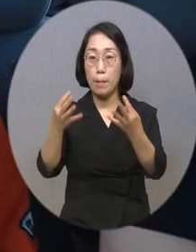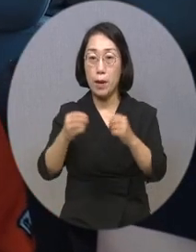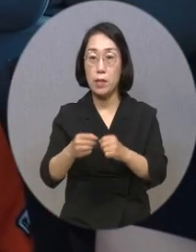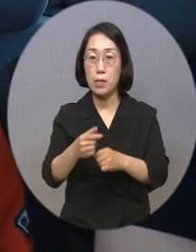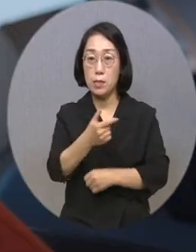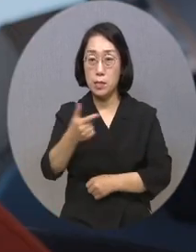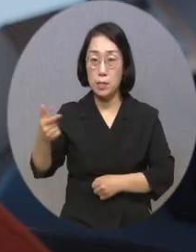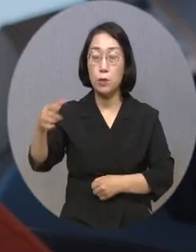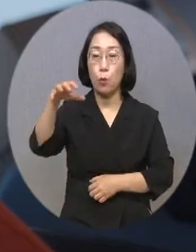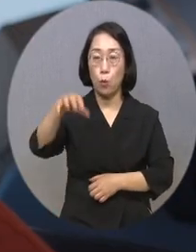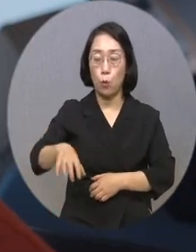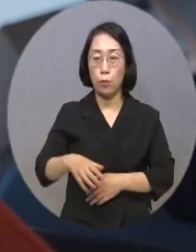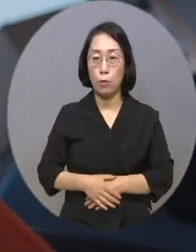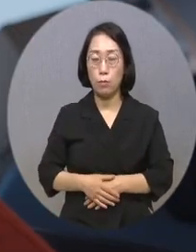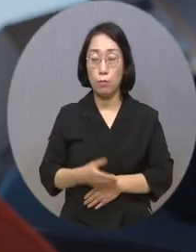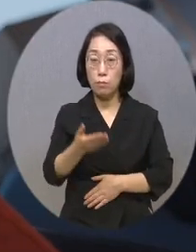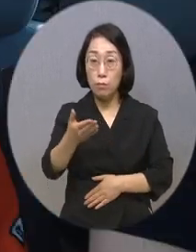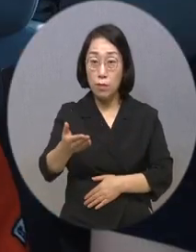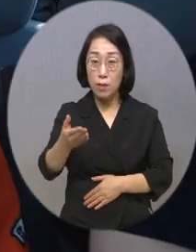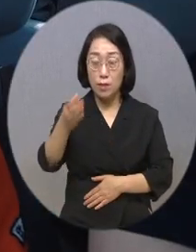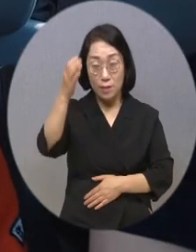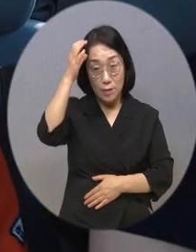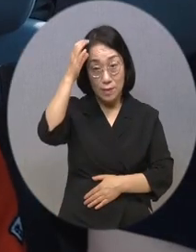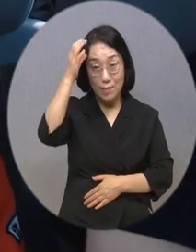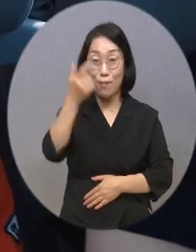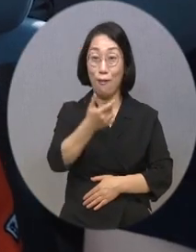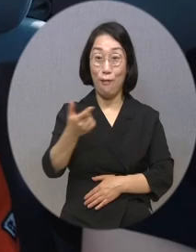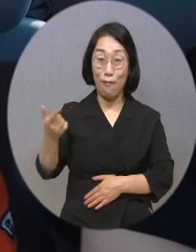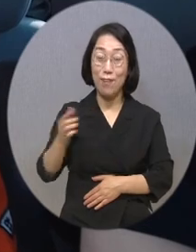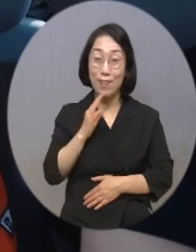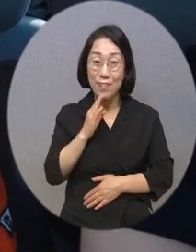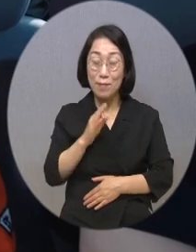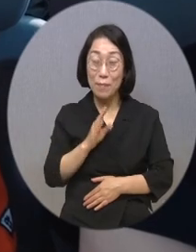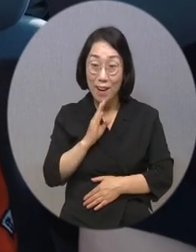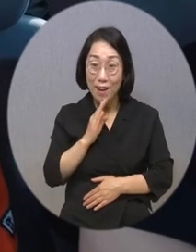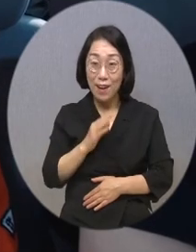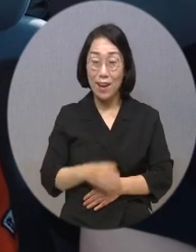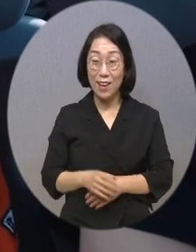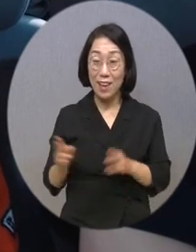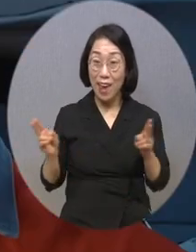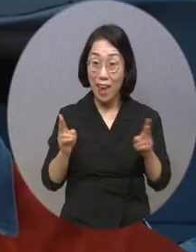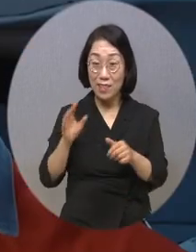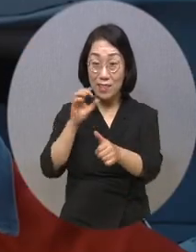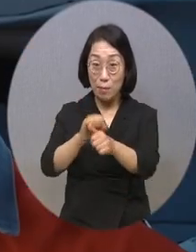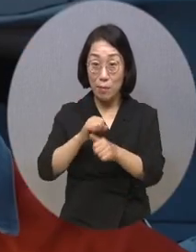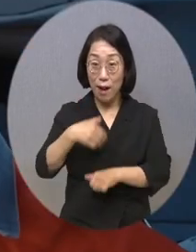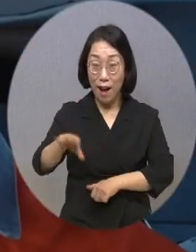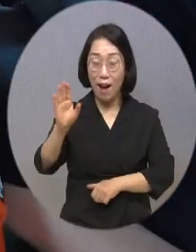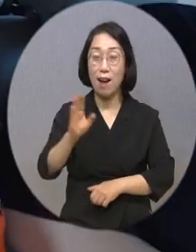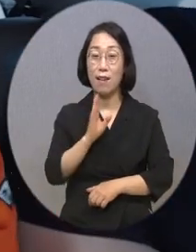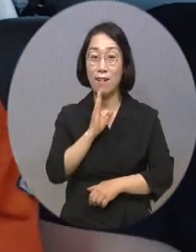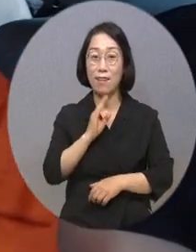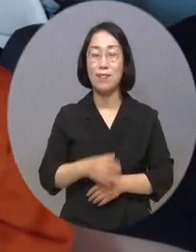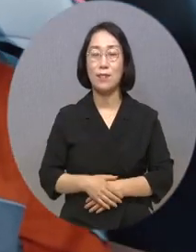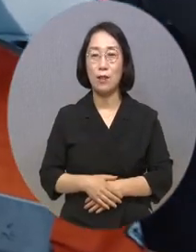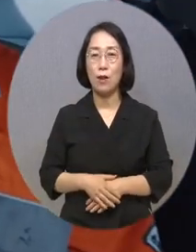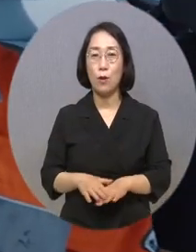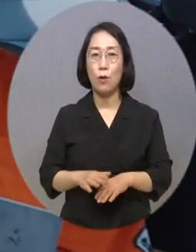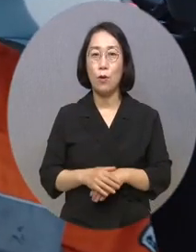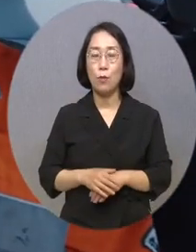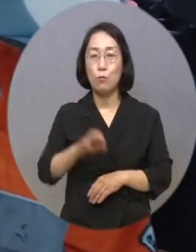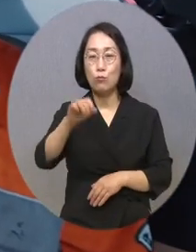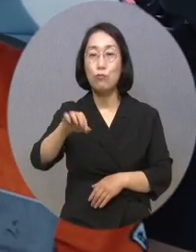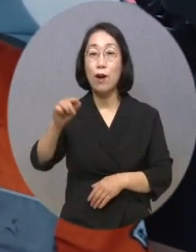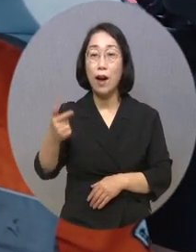설레었냐면 출발 전에 대게가 설렜어요? 아, 좋은데? 오늘 대게 잡으러 가지 않나? 자, 무안이 뭐가